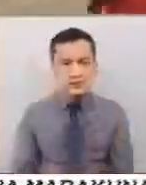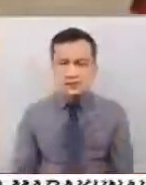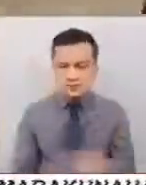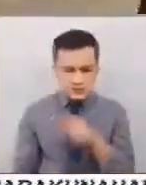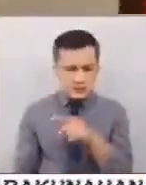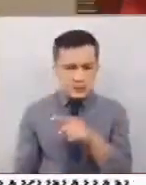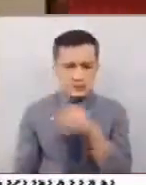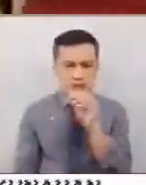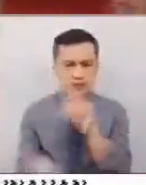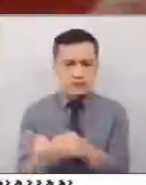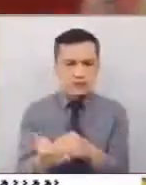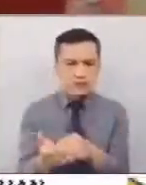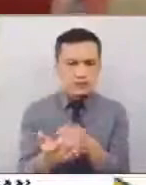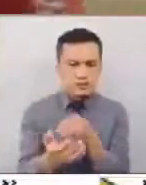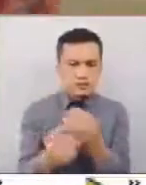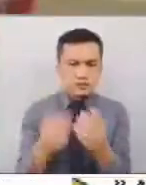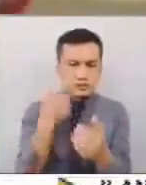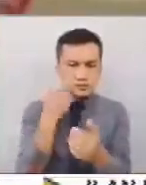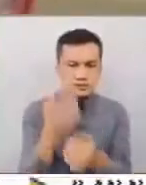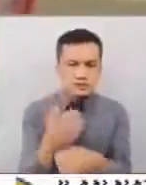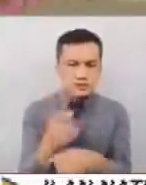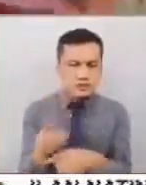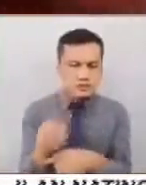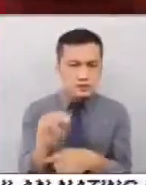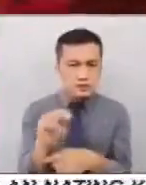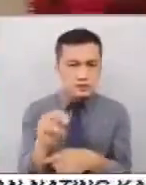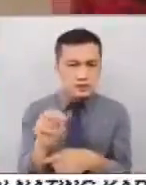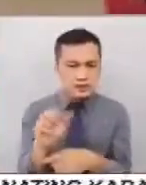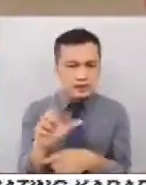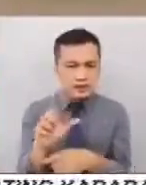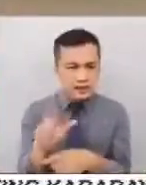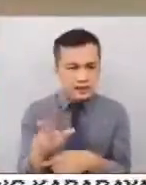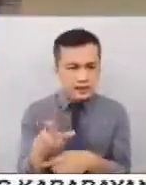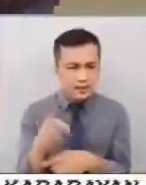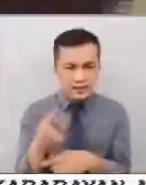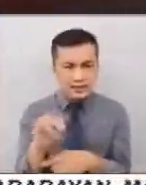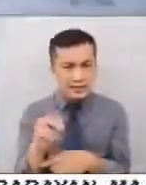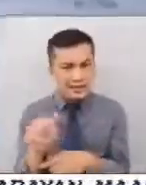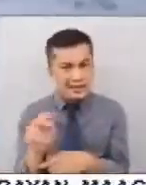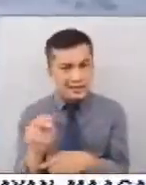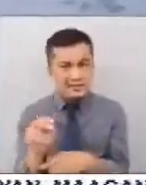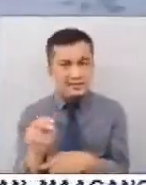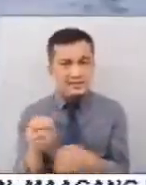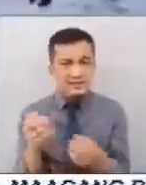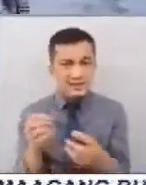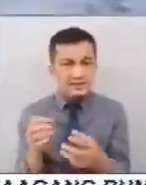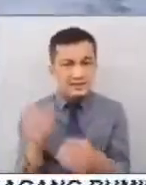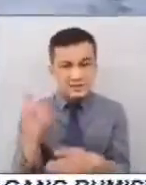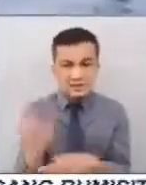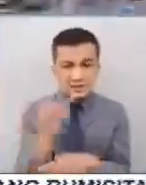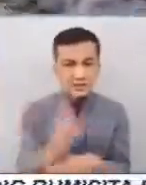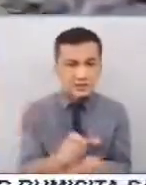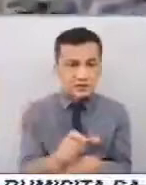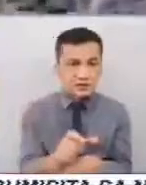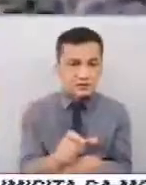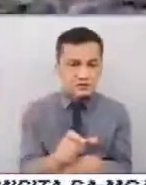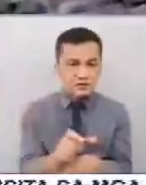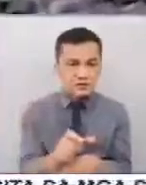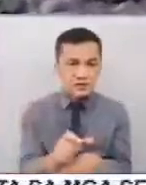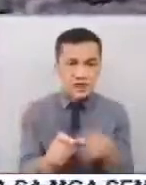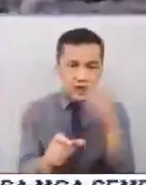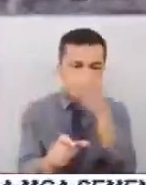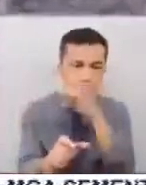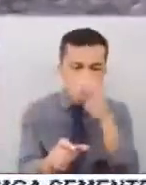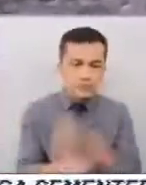ang death toll sa Nepal at ilang bahagi ng Uttarakhand. Maraming individual pa rin ang pinaghahanap sa mga